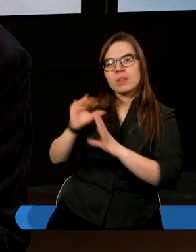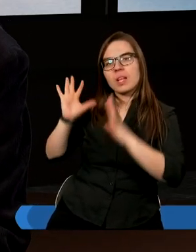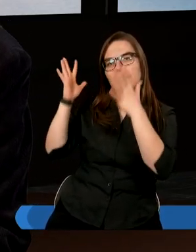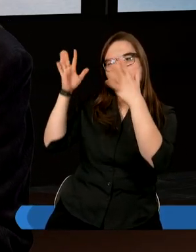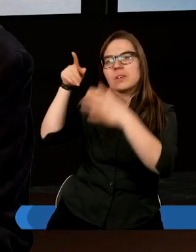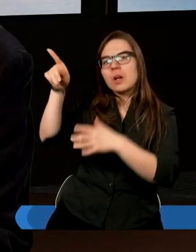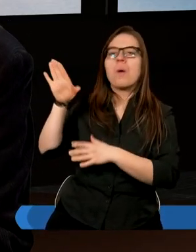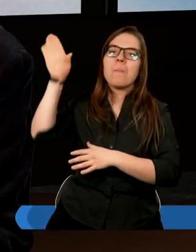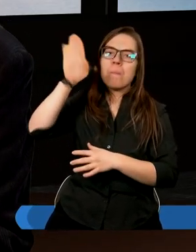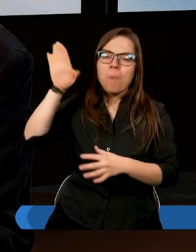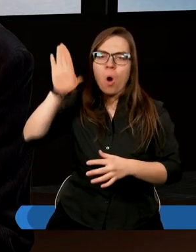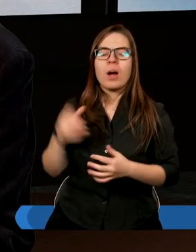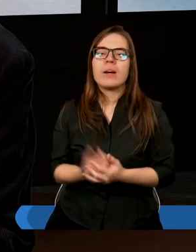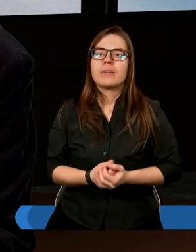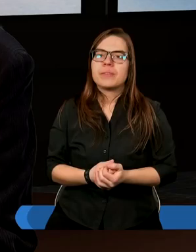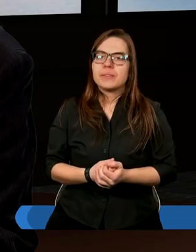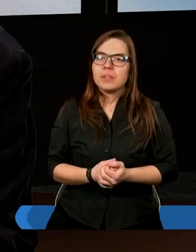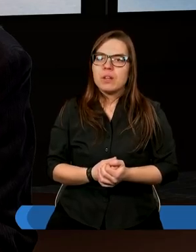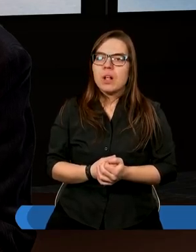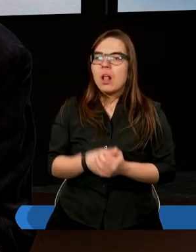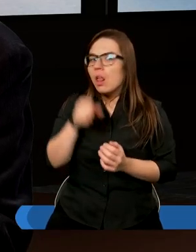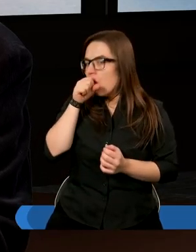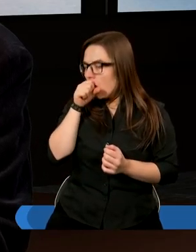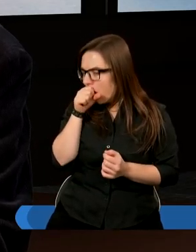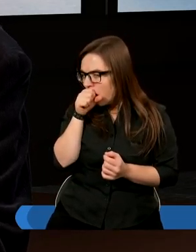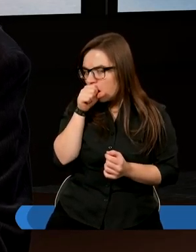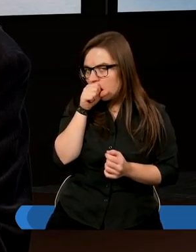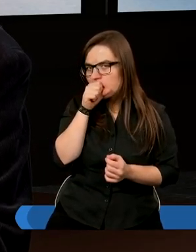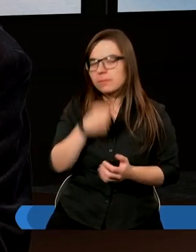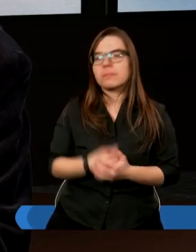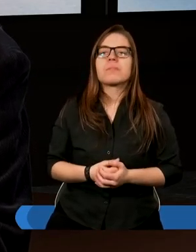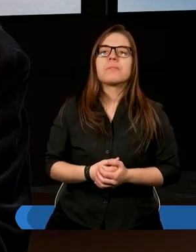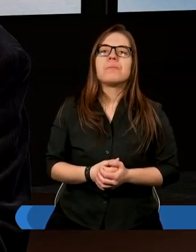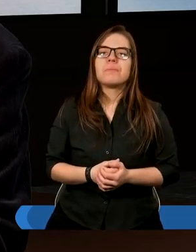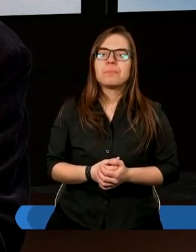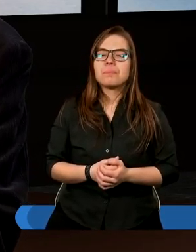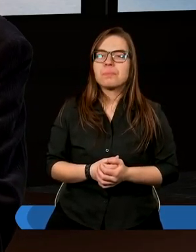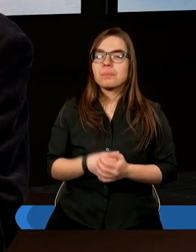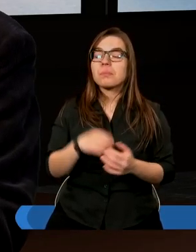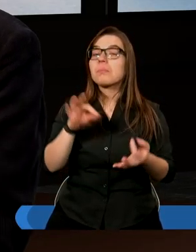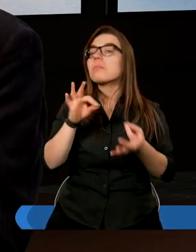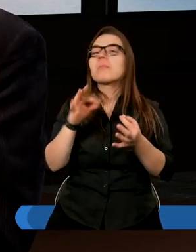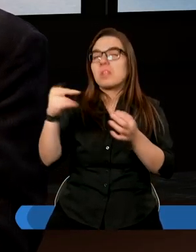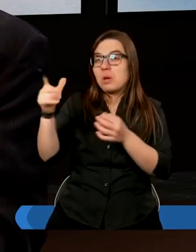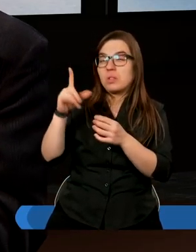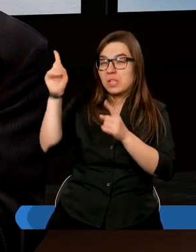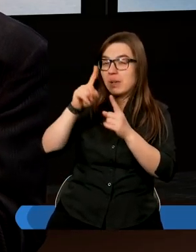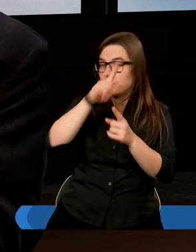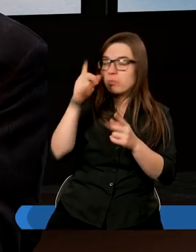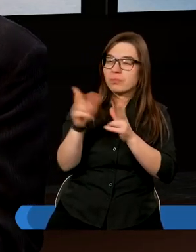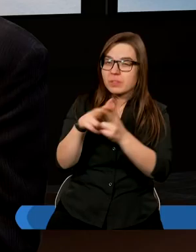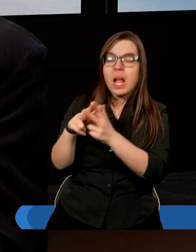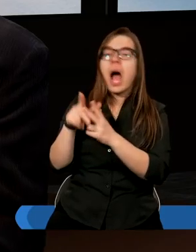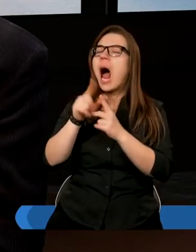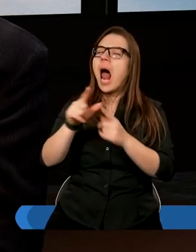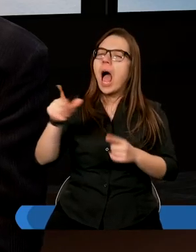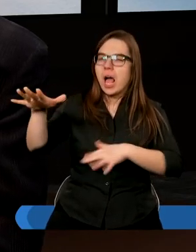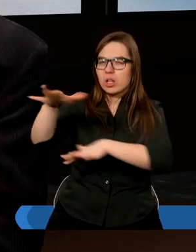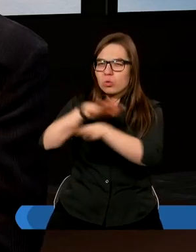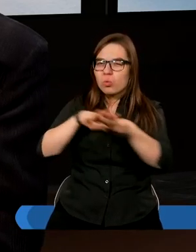dzień nawiedzenia. Tak. Może w pewnym okresie będą was atakować, ale gdy Duch Święty poruszy ich